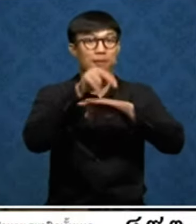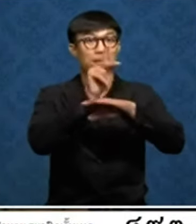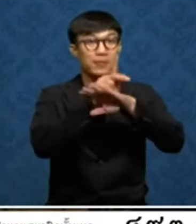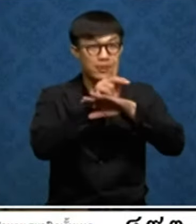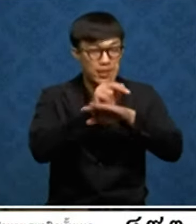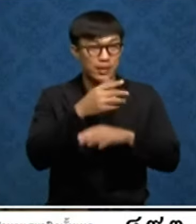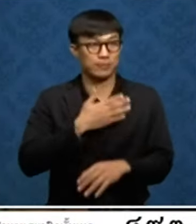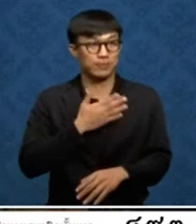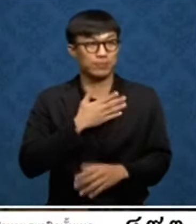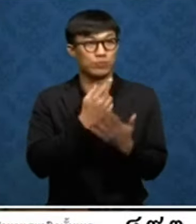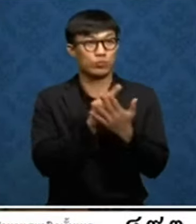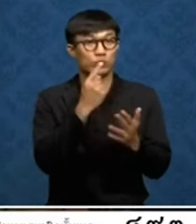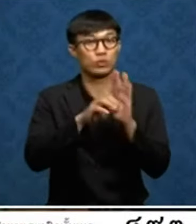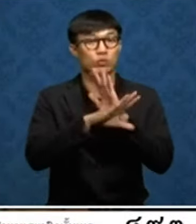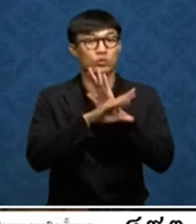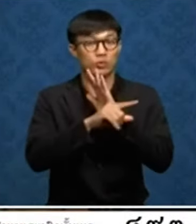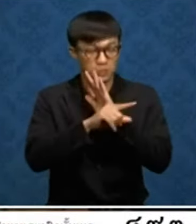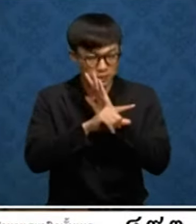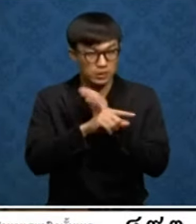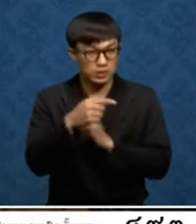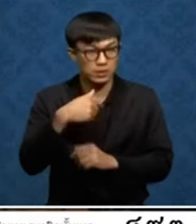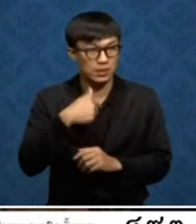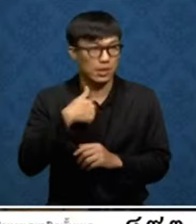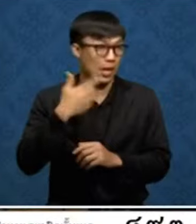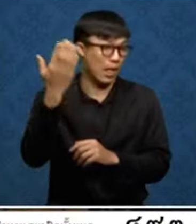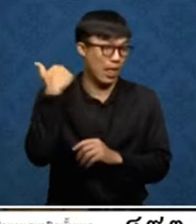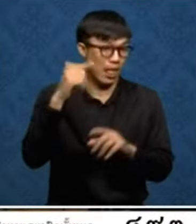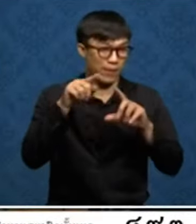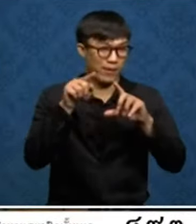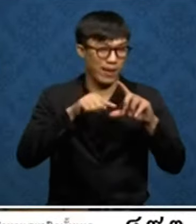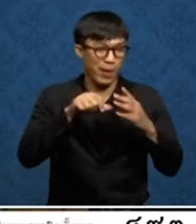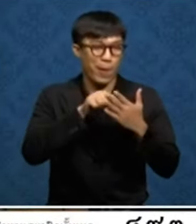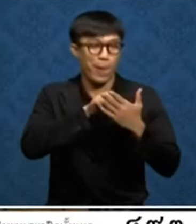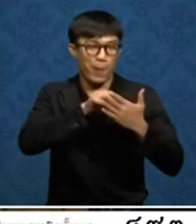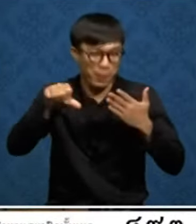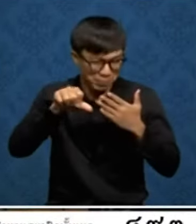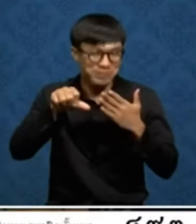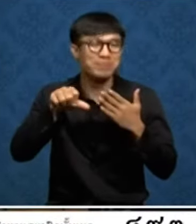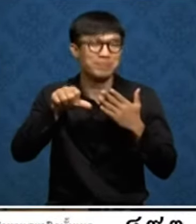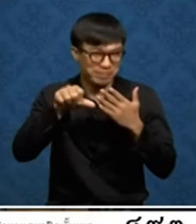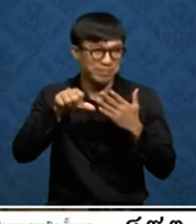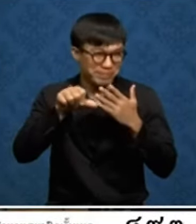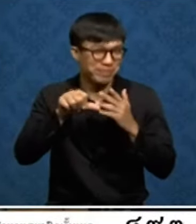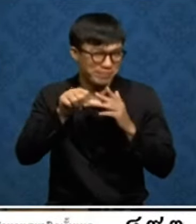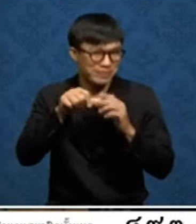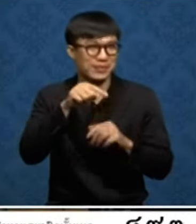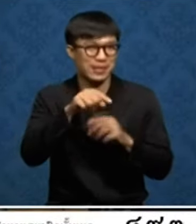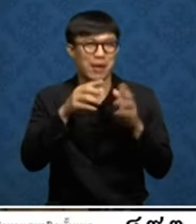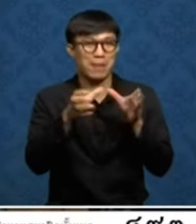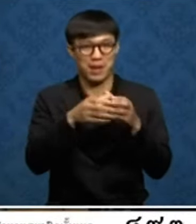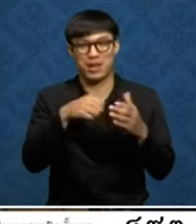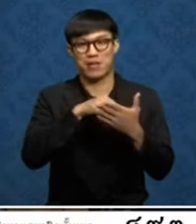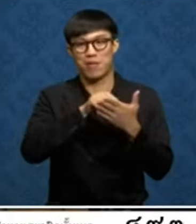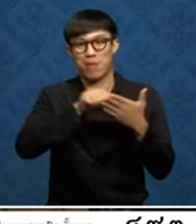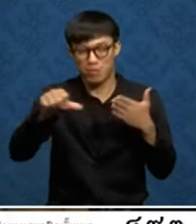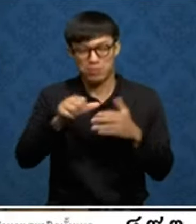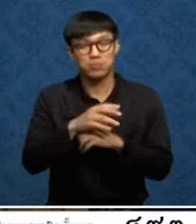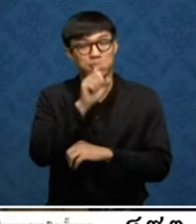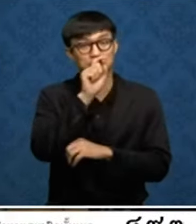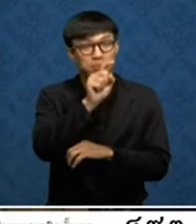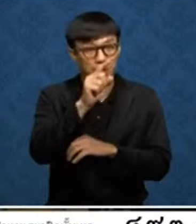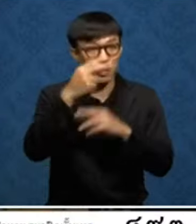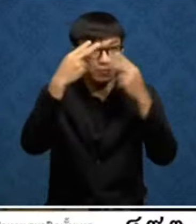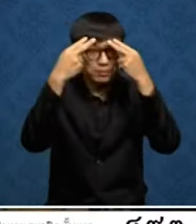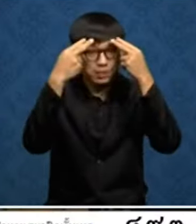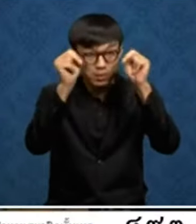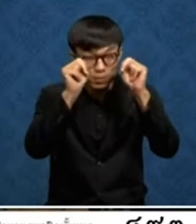ดชลบุรีเขต7ครับอดีตพรรคที่เพิ่งถูกลบออกจากระบบการเมืองไทยนะครับก่อนจะเริ่มครับจริงๆแล้ววันนี้ผมก็อยากจะถามท่านนายกรัฐมนตรีโด